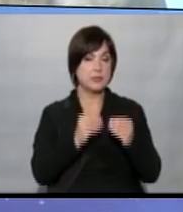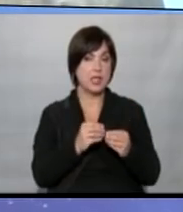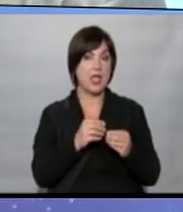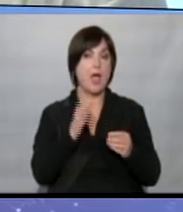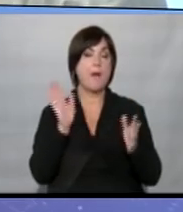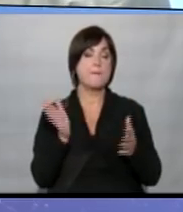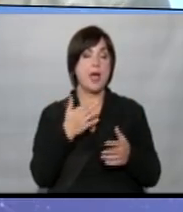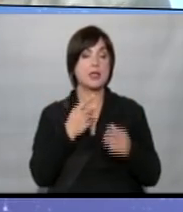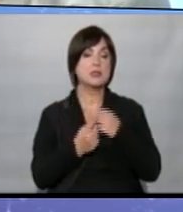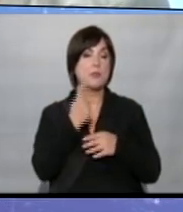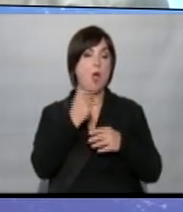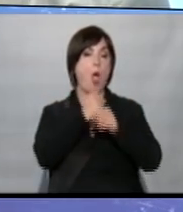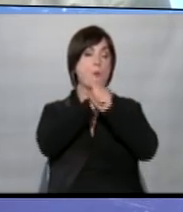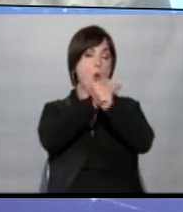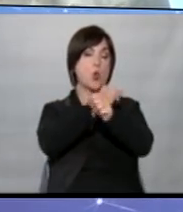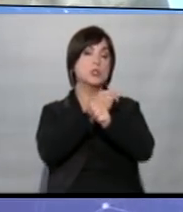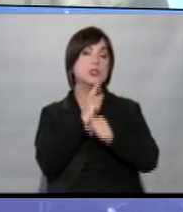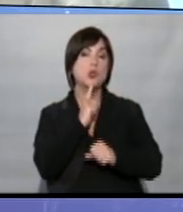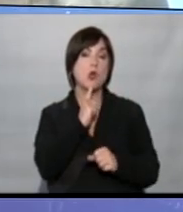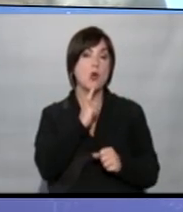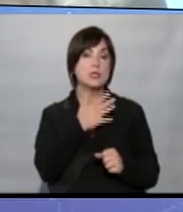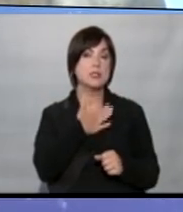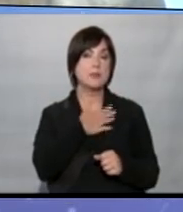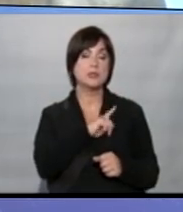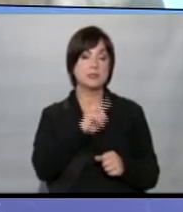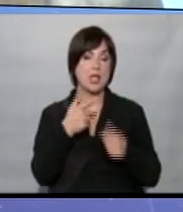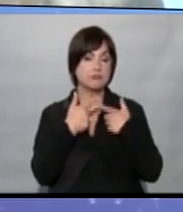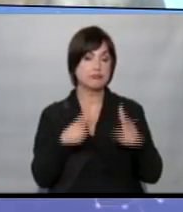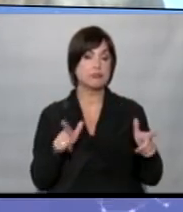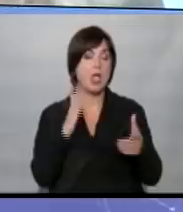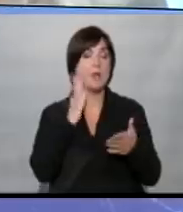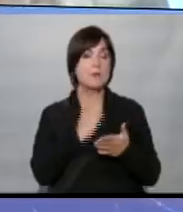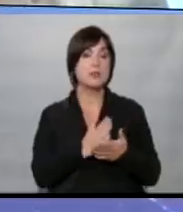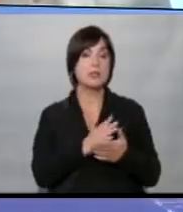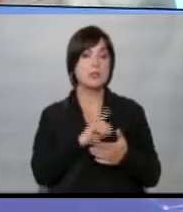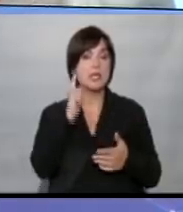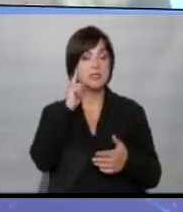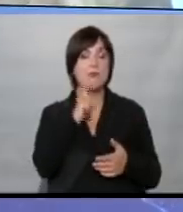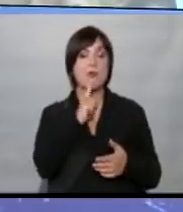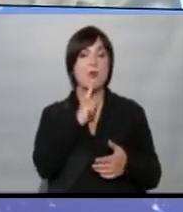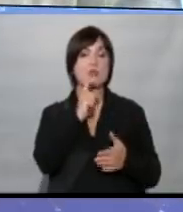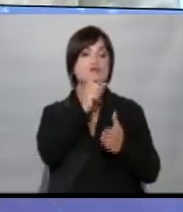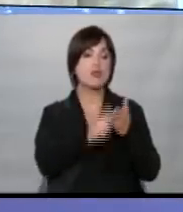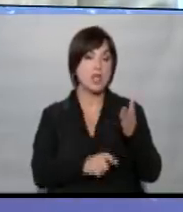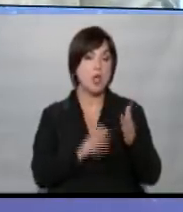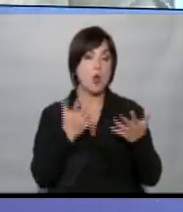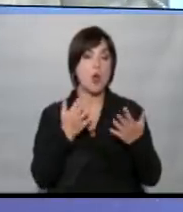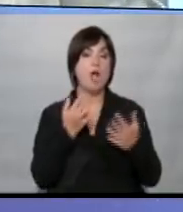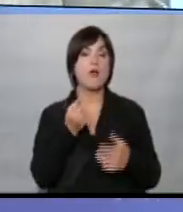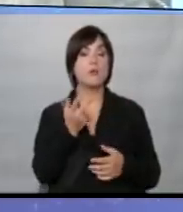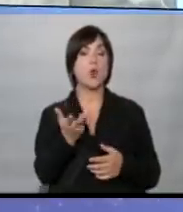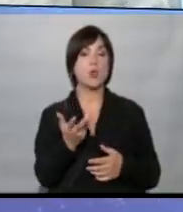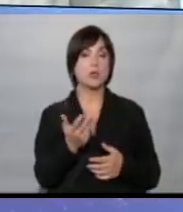јавиа повторно бойкотирачи, кои што за мене се нелегитимни, бидејќи не знам кој свет членува таму и колкава е